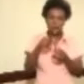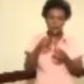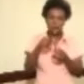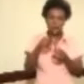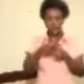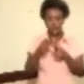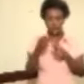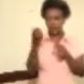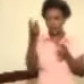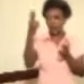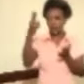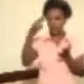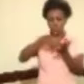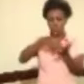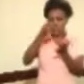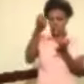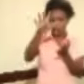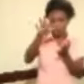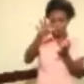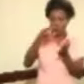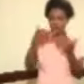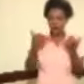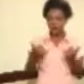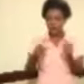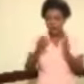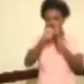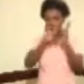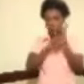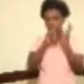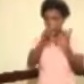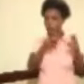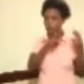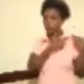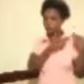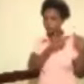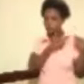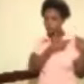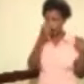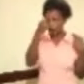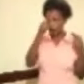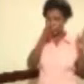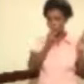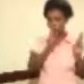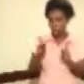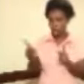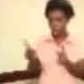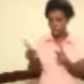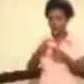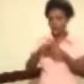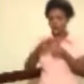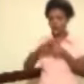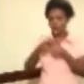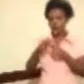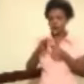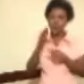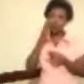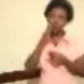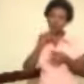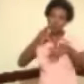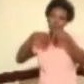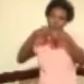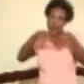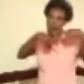ait, nous gagnons un l'État, qui est responsable, qui fait des mises en place, justement, de telle sorte que les MINUSTA allaient pour nous